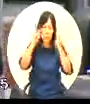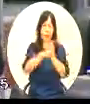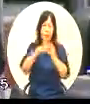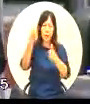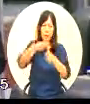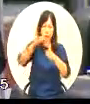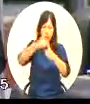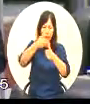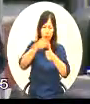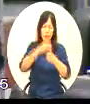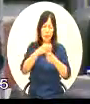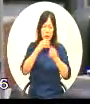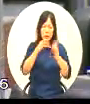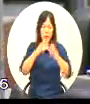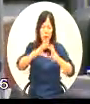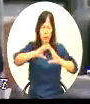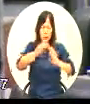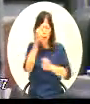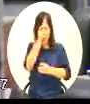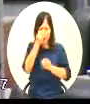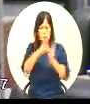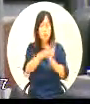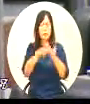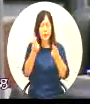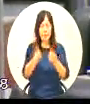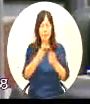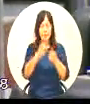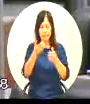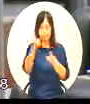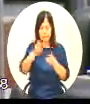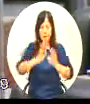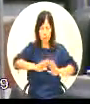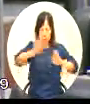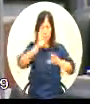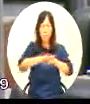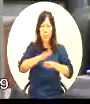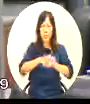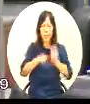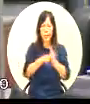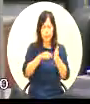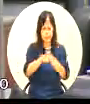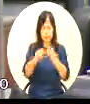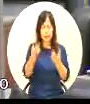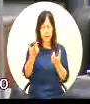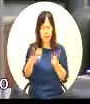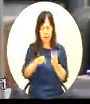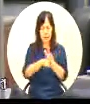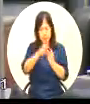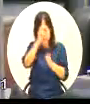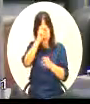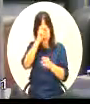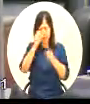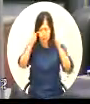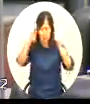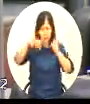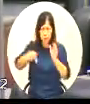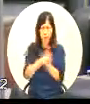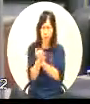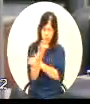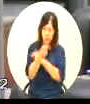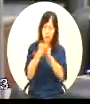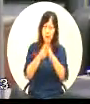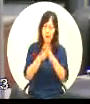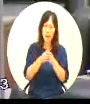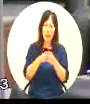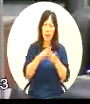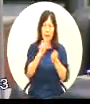养我们的球迷、都是一个很好很好的发展。所以这个部分我也期待、我们的体育处要多用心，不管是在我们